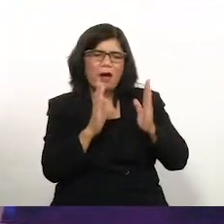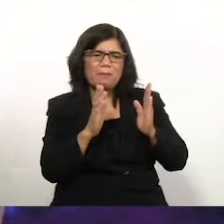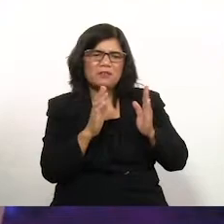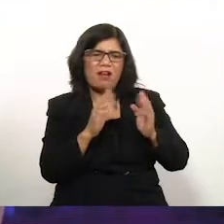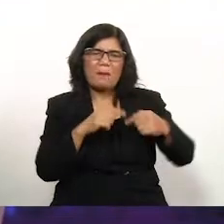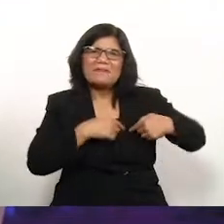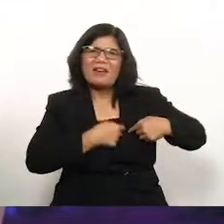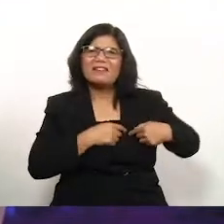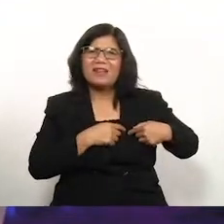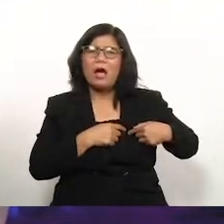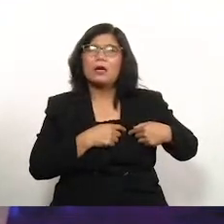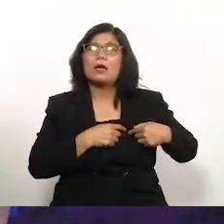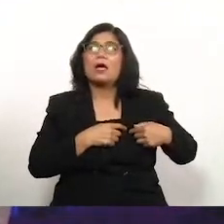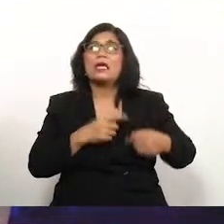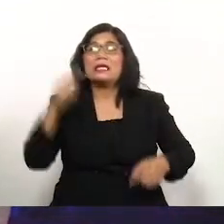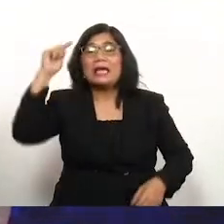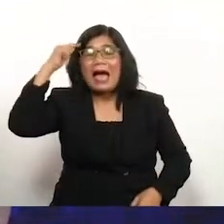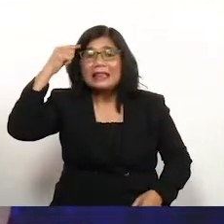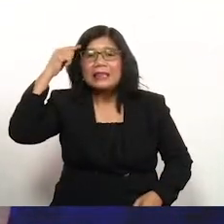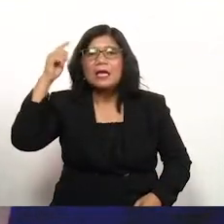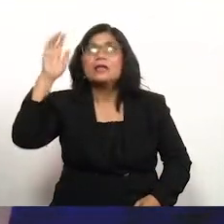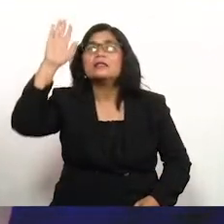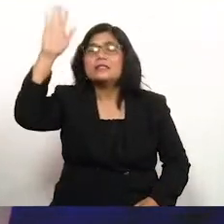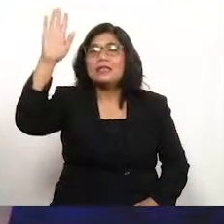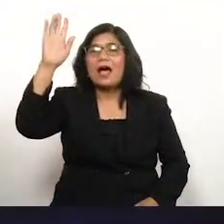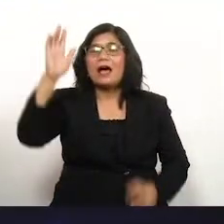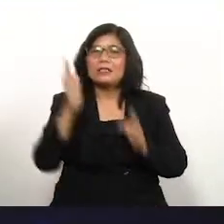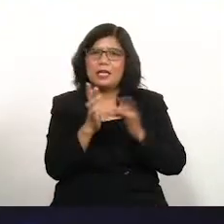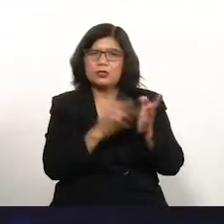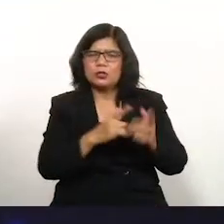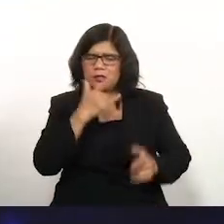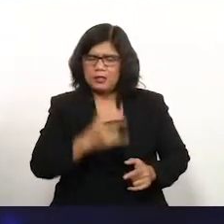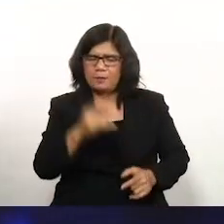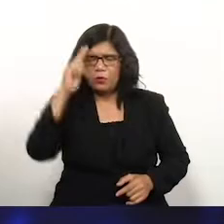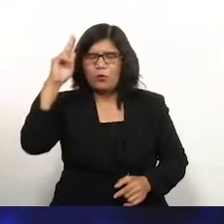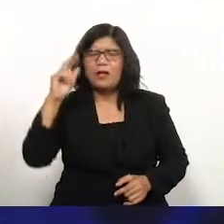tetap Tuhan yang baik Haleluya Amin